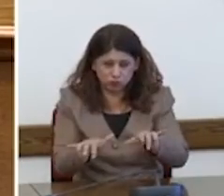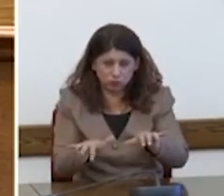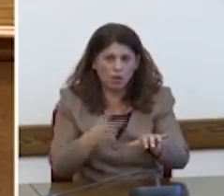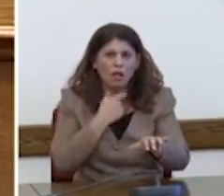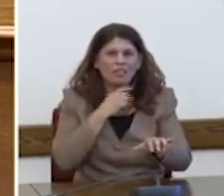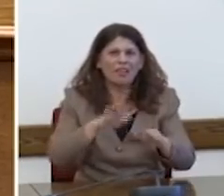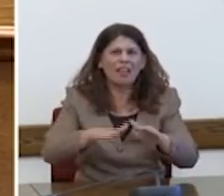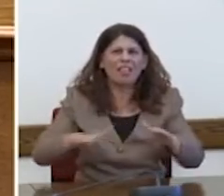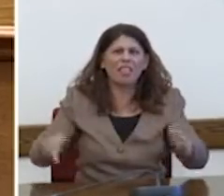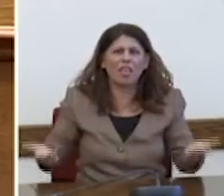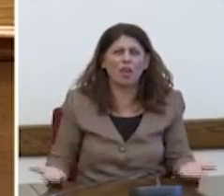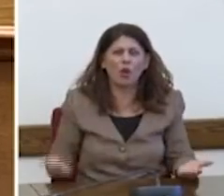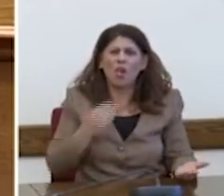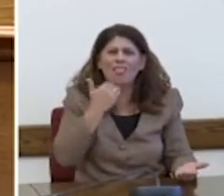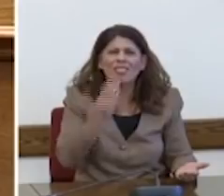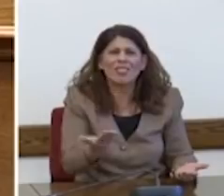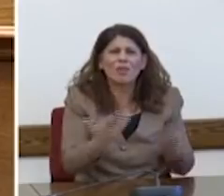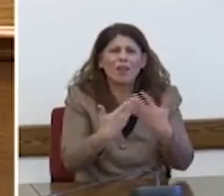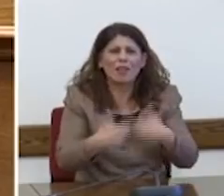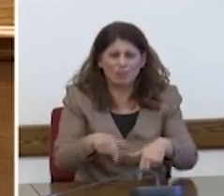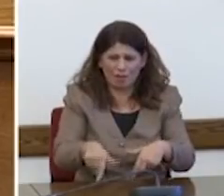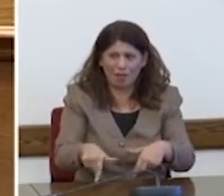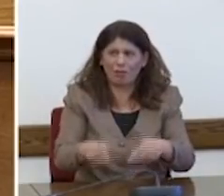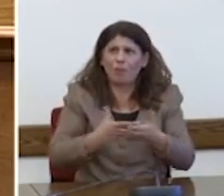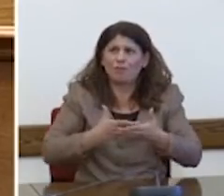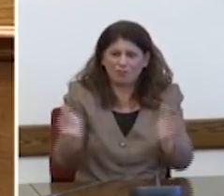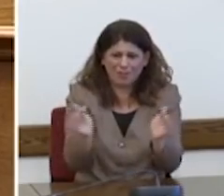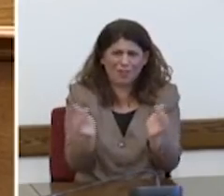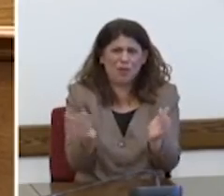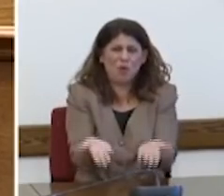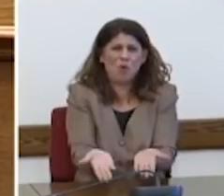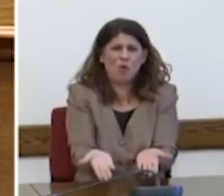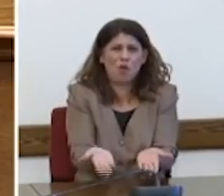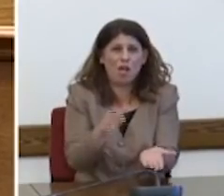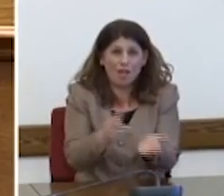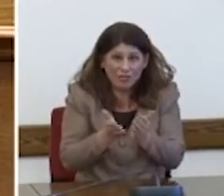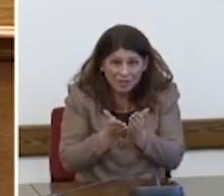ούτε μπορούν να λειτουργήσουν μέσα στο Αιγαίο. Τους επιφυλάσσετε